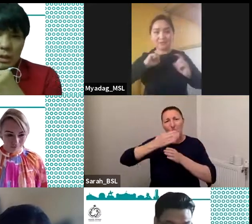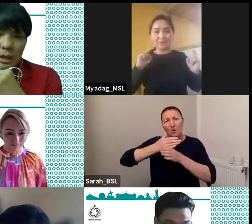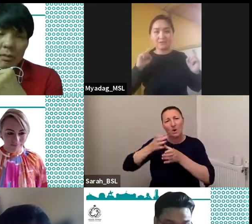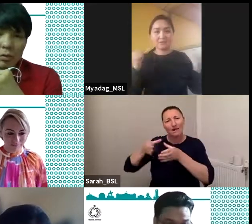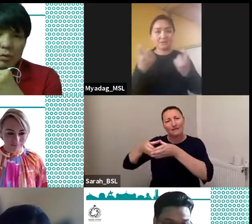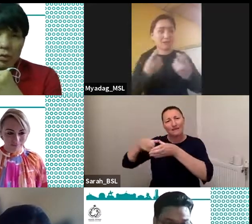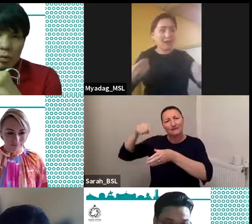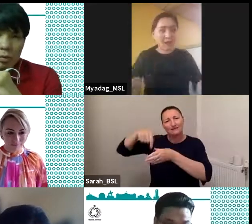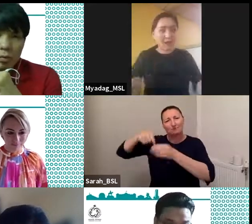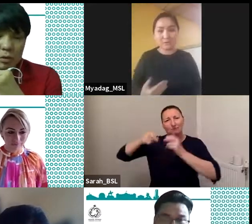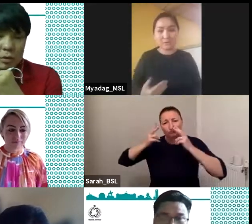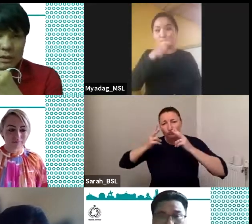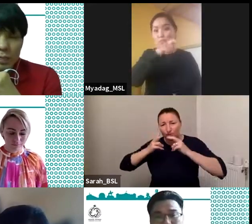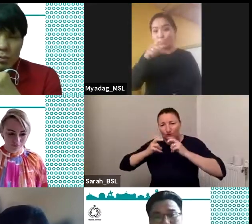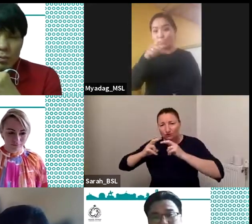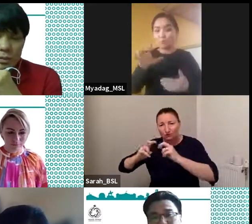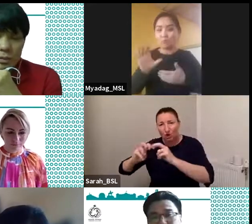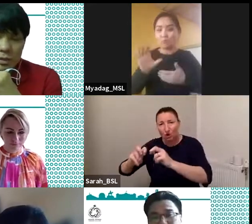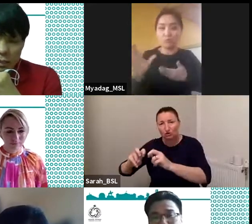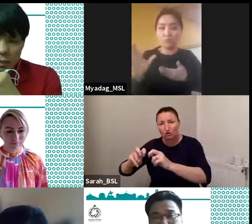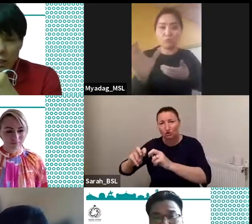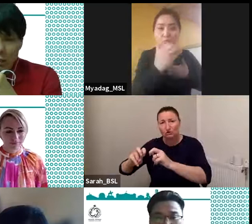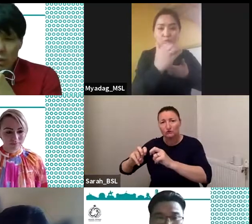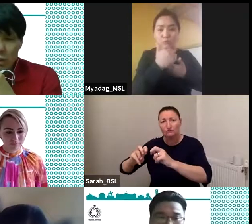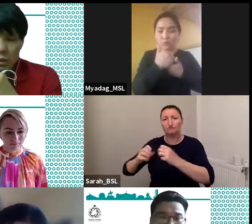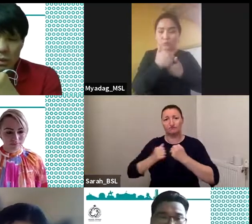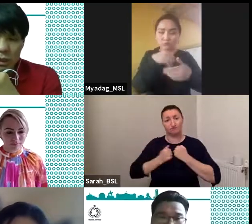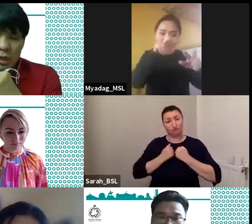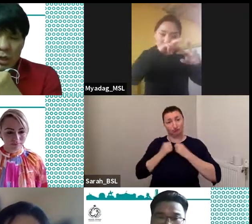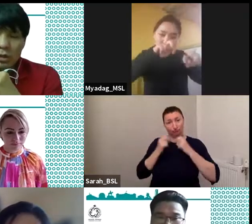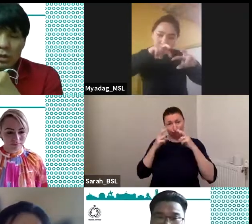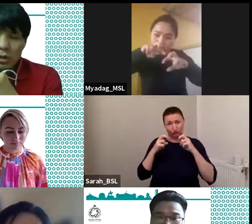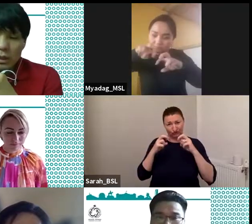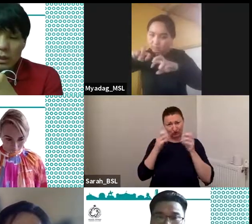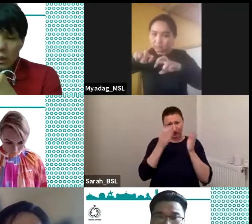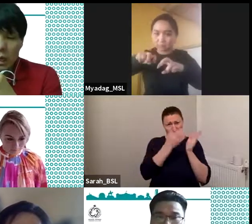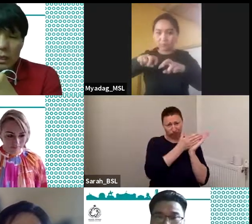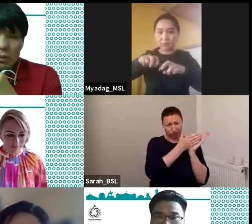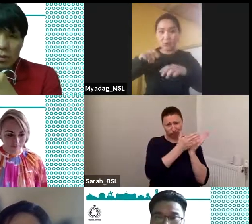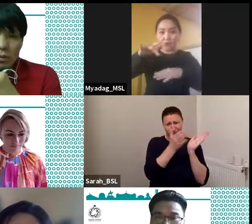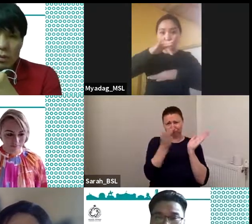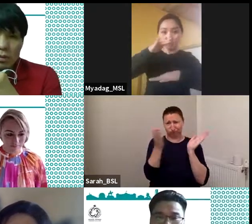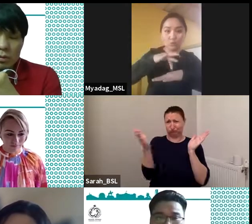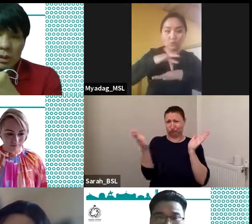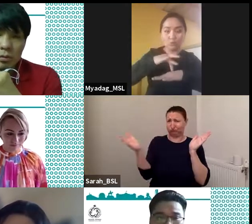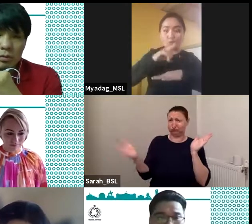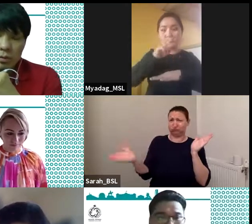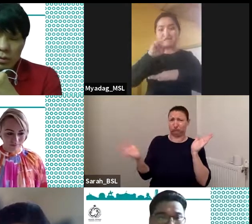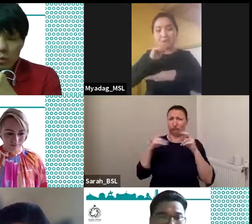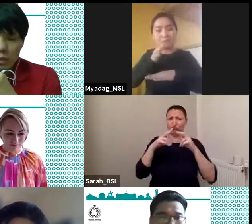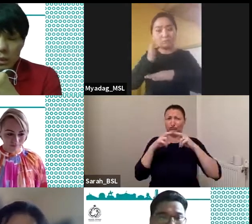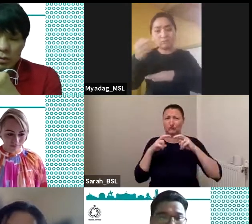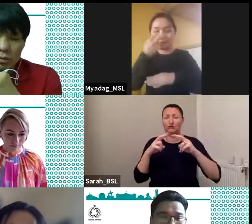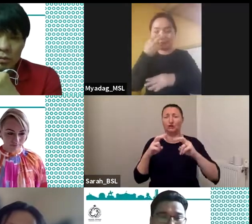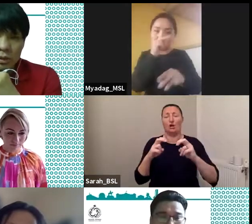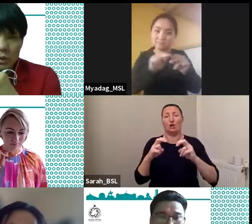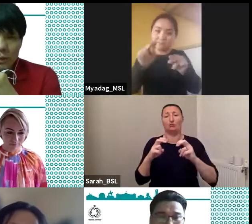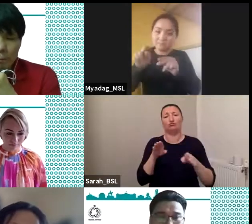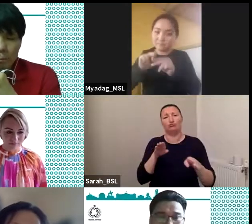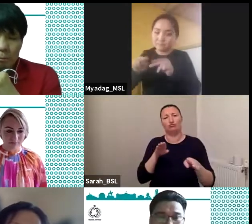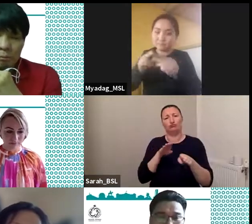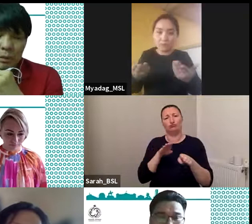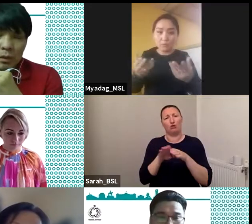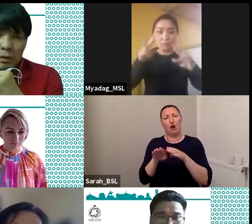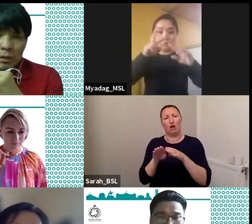хүмүүсийг бас хамруулж төвийн болоо захын бүсийг бас нэлээд хамруулж байсан. Ерөнхийдөө ингээд хараад үзэхэд бол судалгааны үр дүнгээс юу гэж харагдаж байна вэ